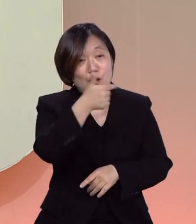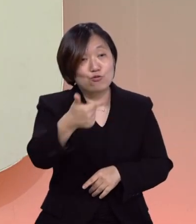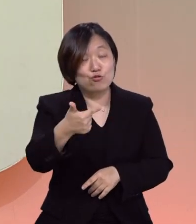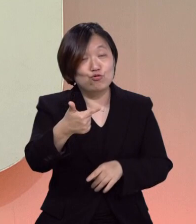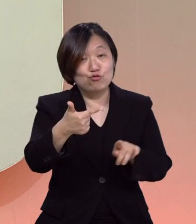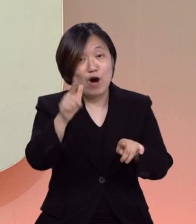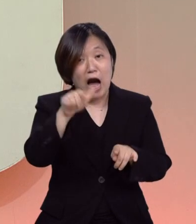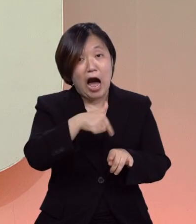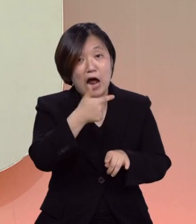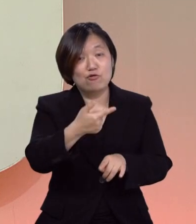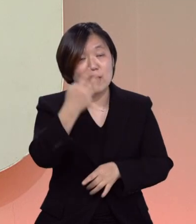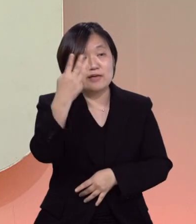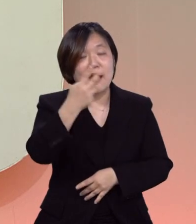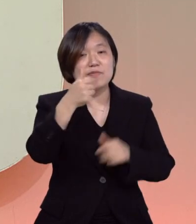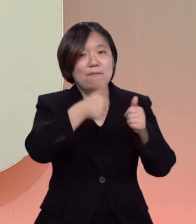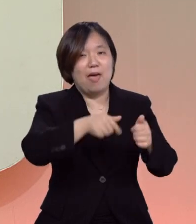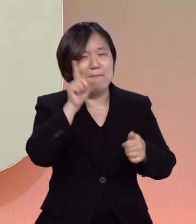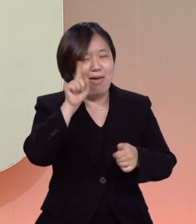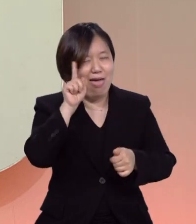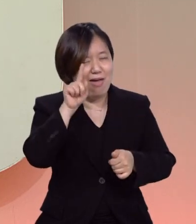49일 기도를 마치셨대요